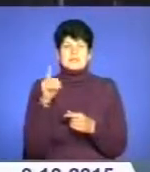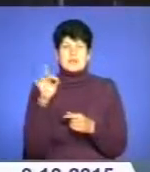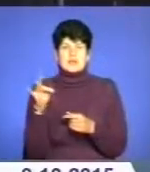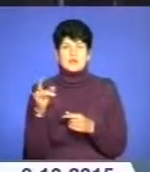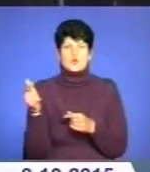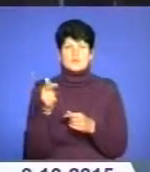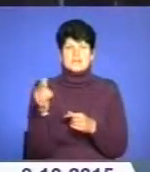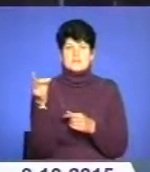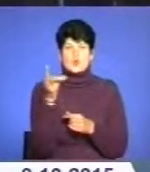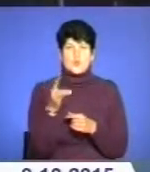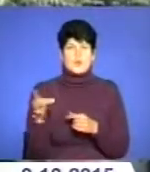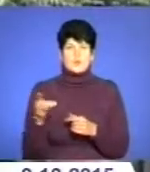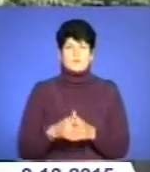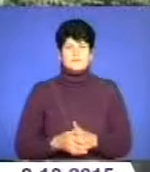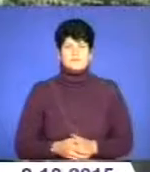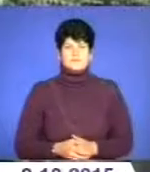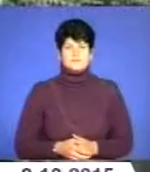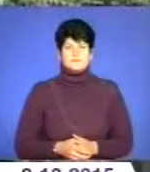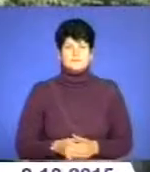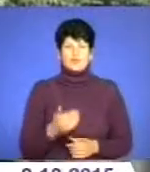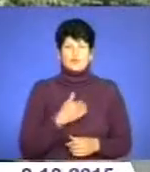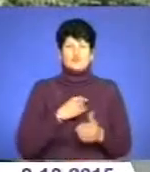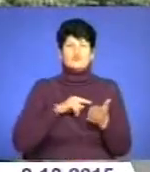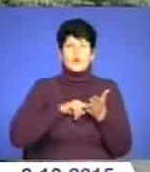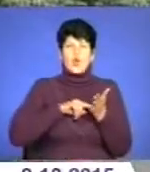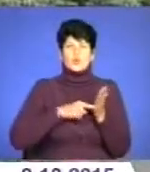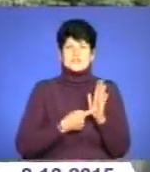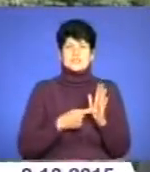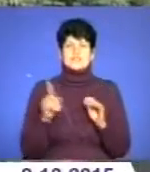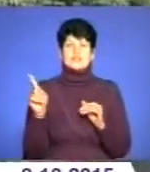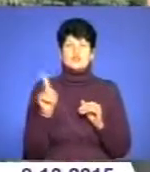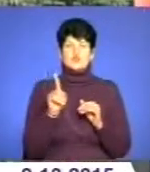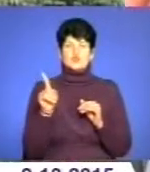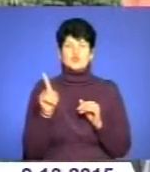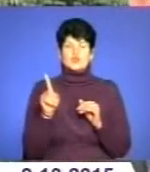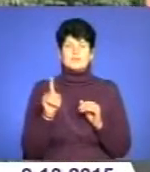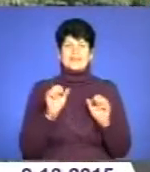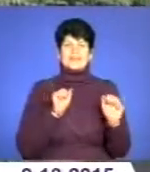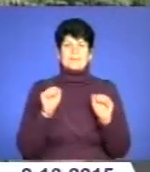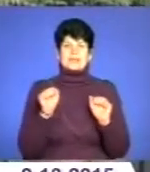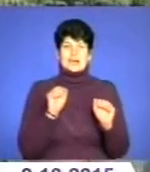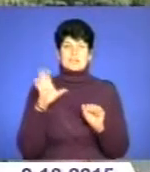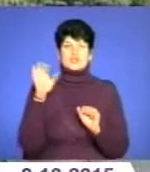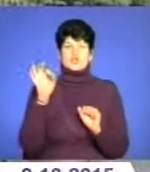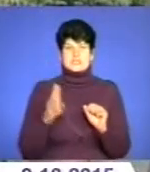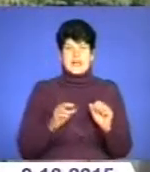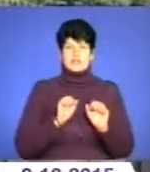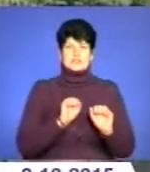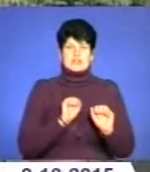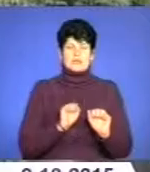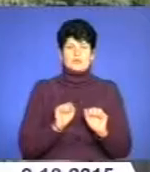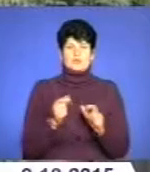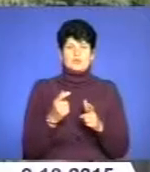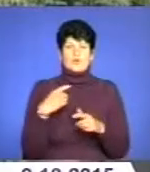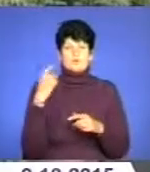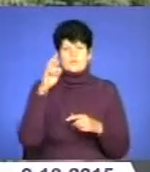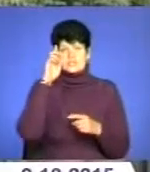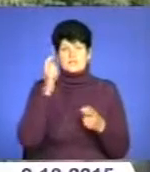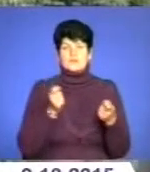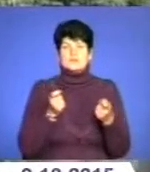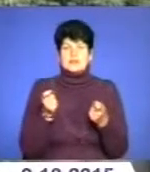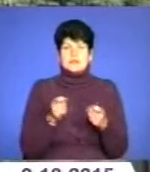Гусятинського районів. Хочу наголосити, що Департамент соціального захисту населення облдержадміністрації здійснює